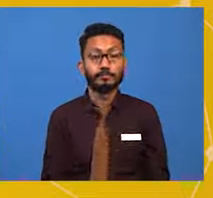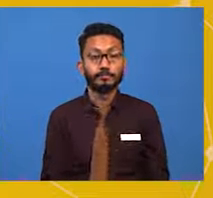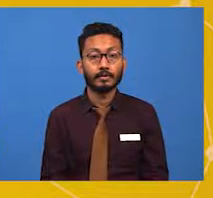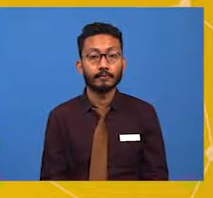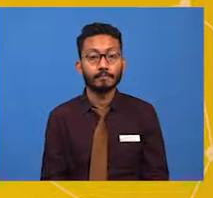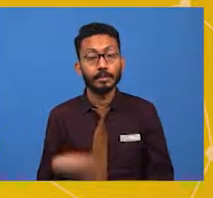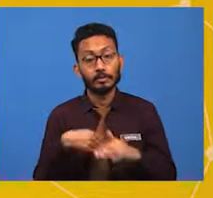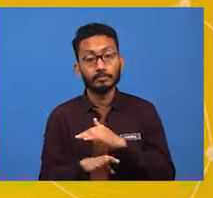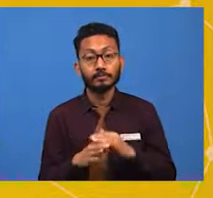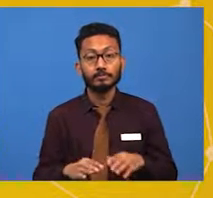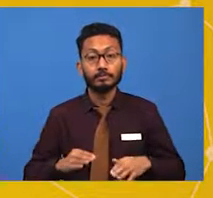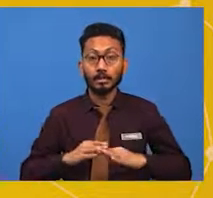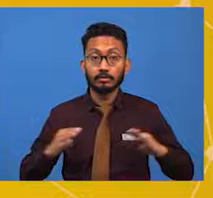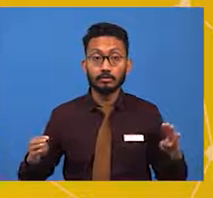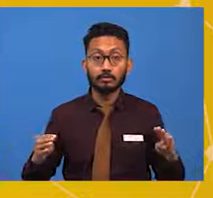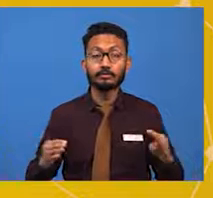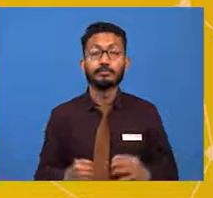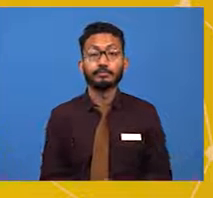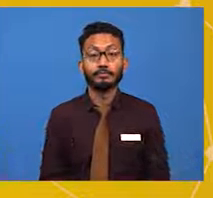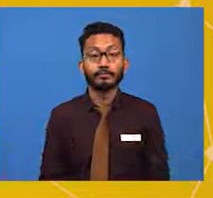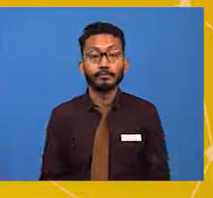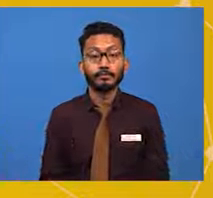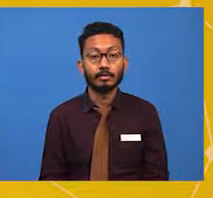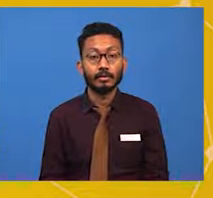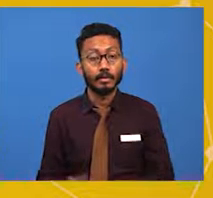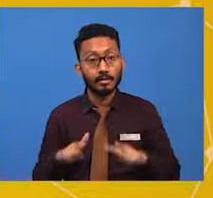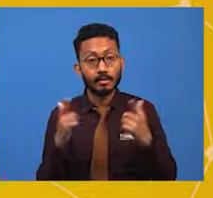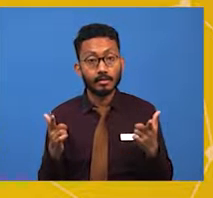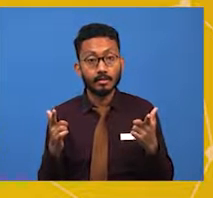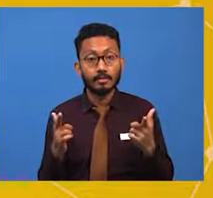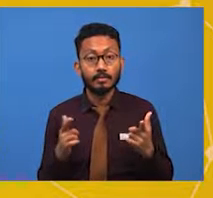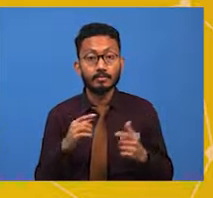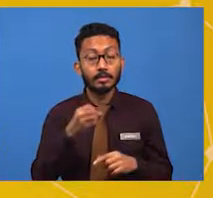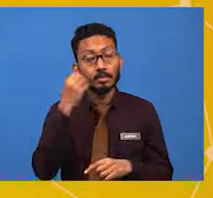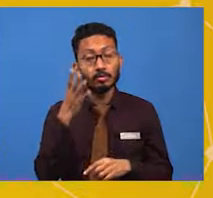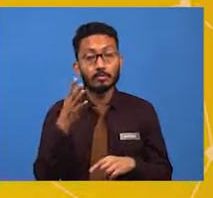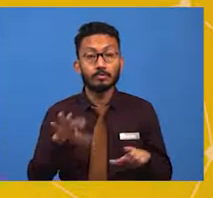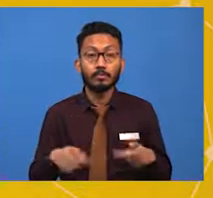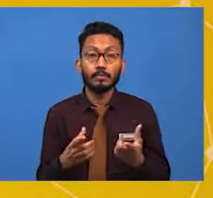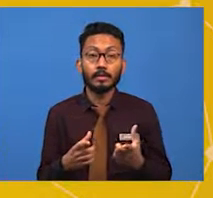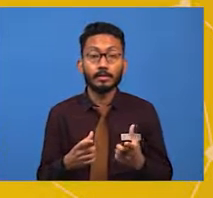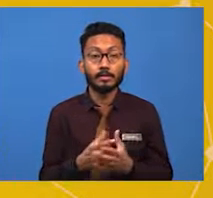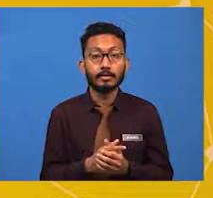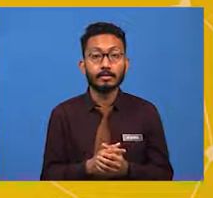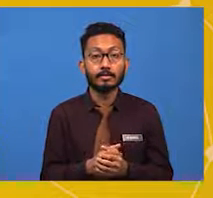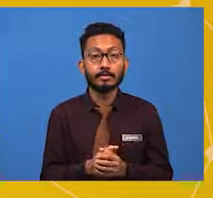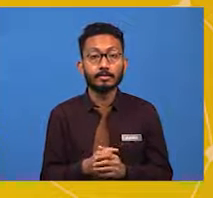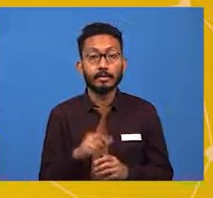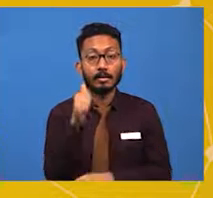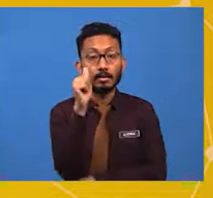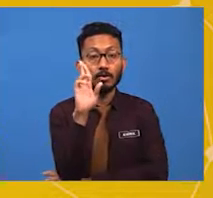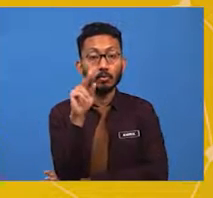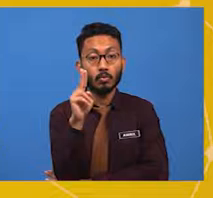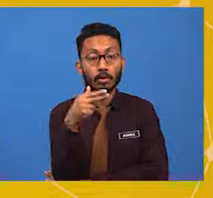Dalam bahasa pengaturcaraan Python, pengisytiharan berlaku secara automatik apabila